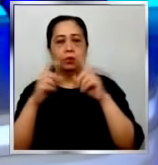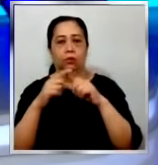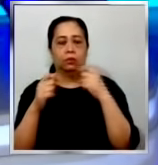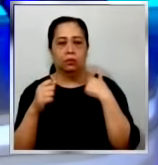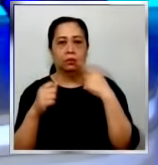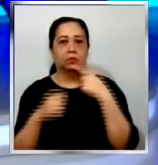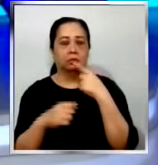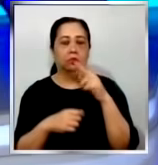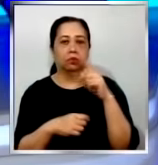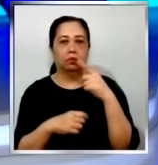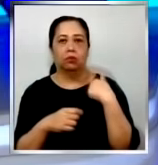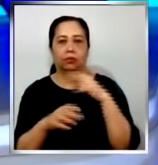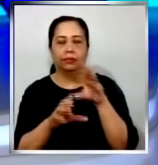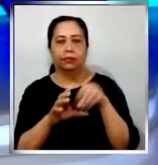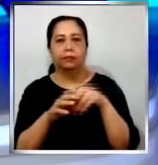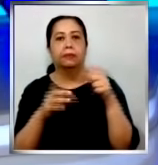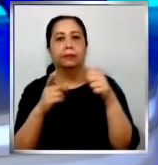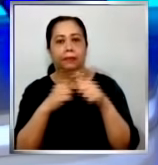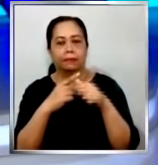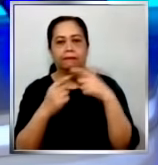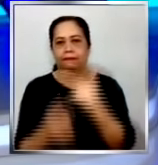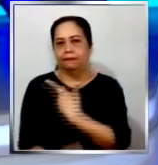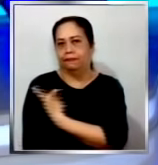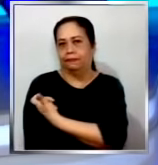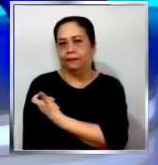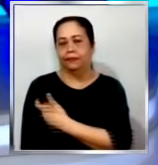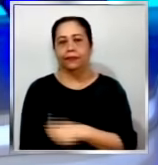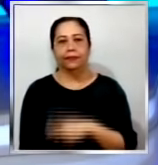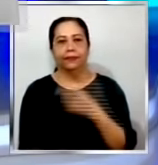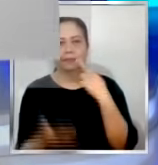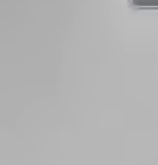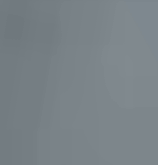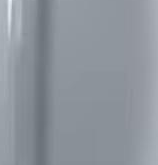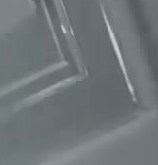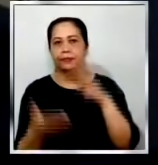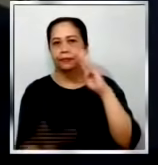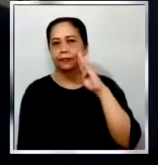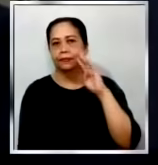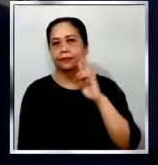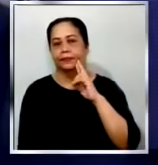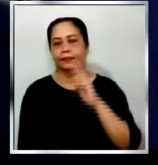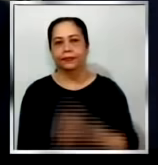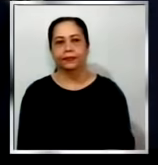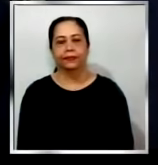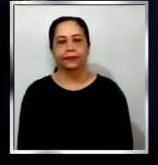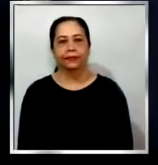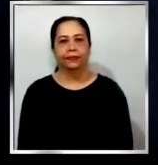kabilang sa mga unang nabakunahan nito. Nakatuto si Bernadette Reyes.